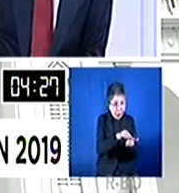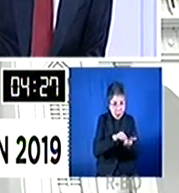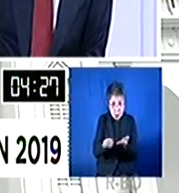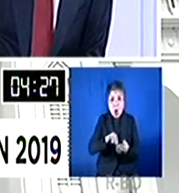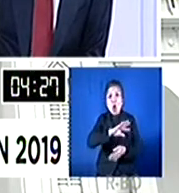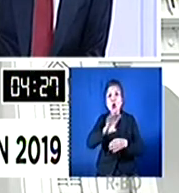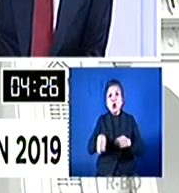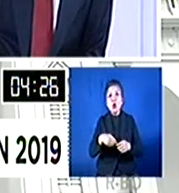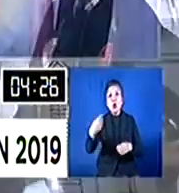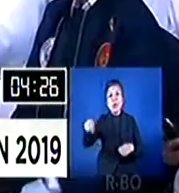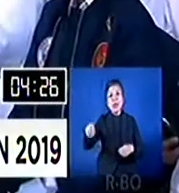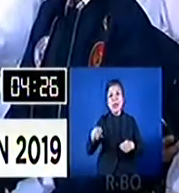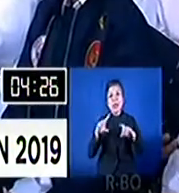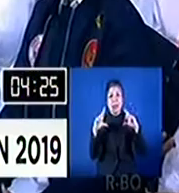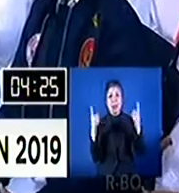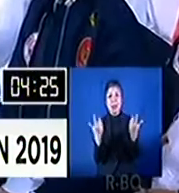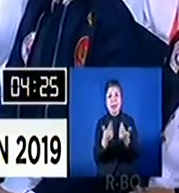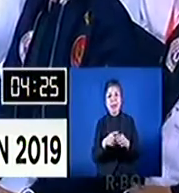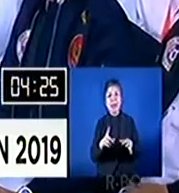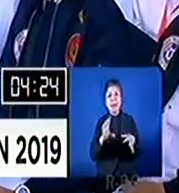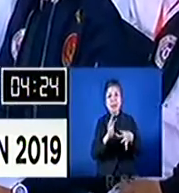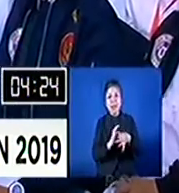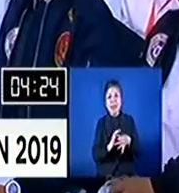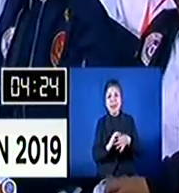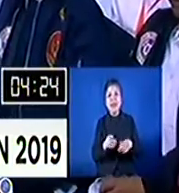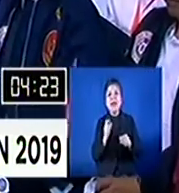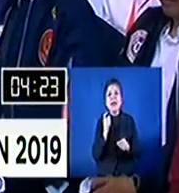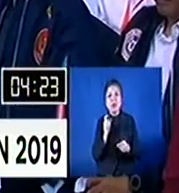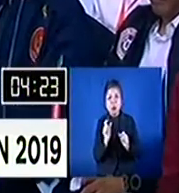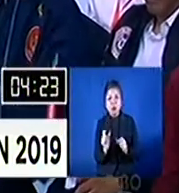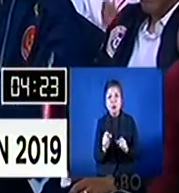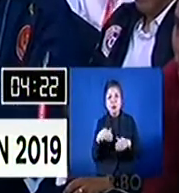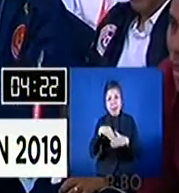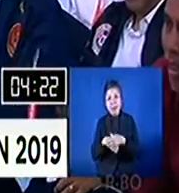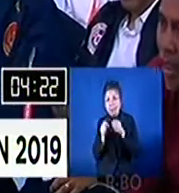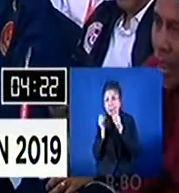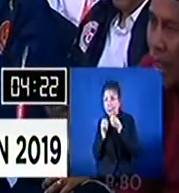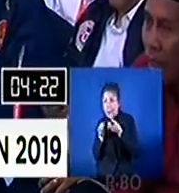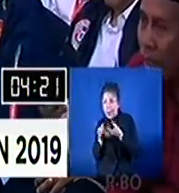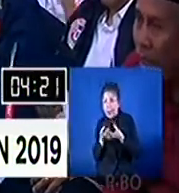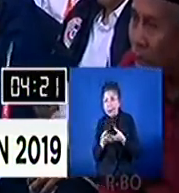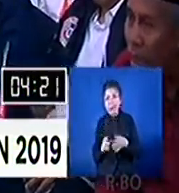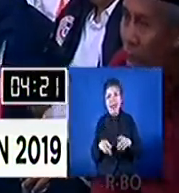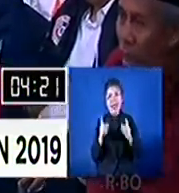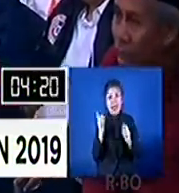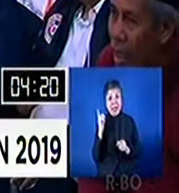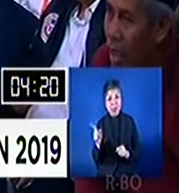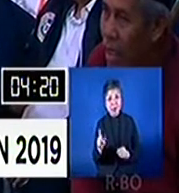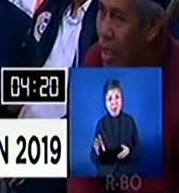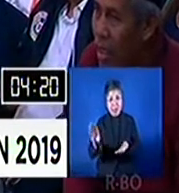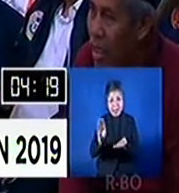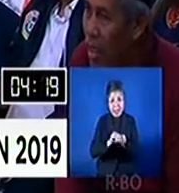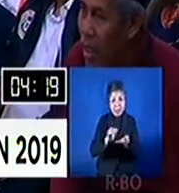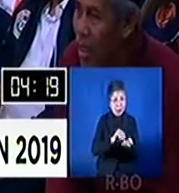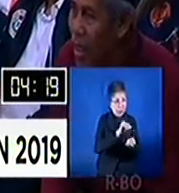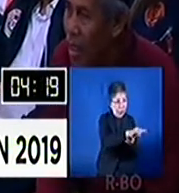seluruh kementerian dan lembaga yang terkait dengan pendidikan. Dengan demikian, maka dana transfer